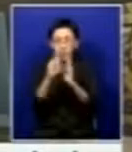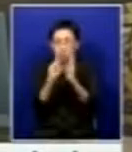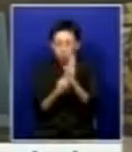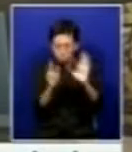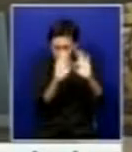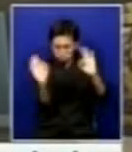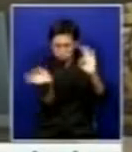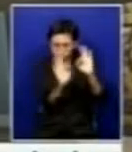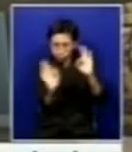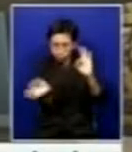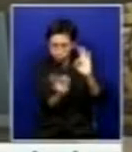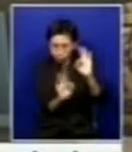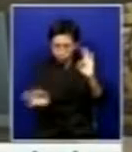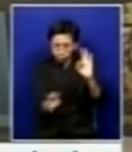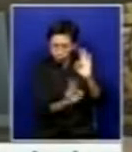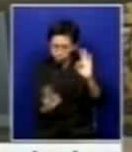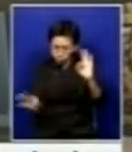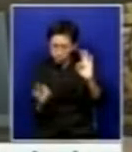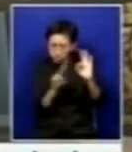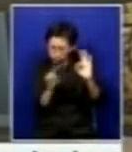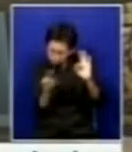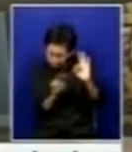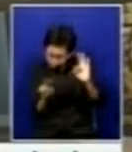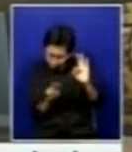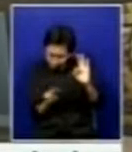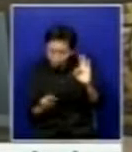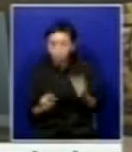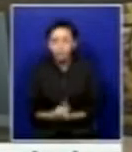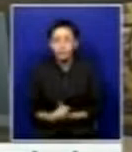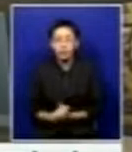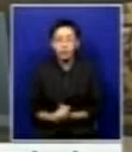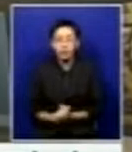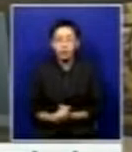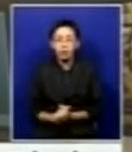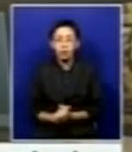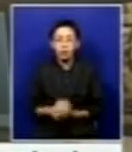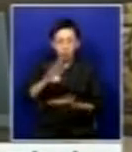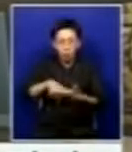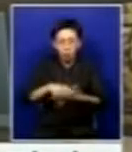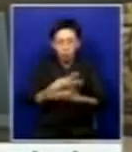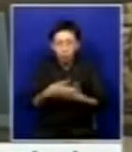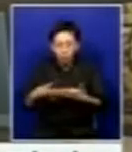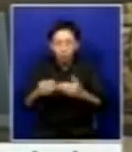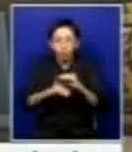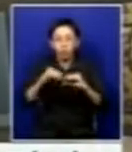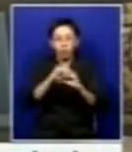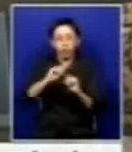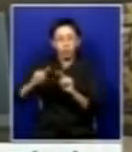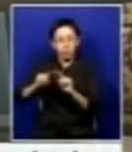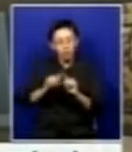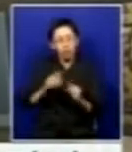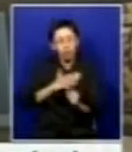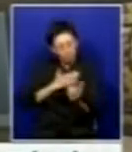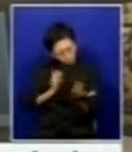ของตัวพระราชกำหนดแน่นอนครับต้องไปดูรายละเอียดของแผนงานโครงการต่างๆโดยเฉพาะเรื่